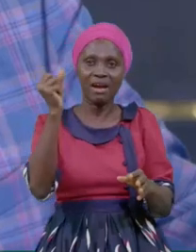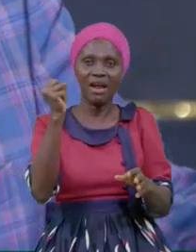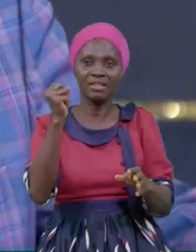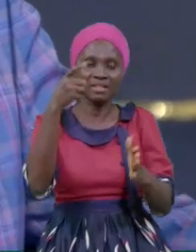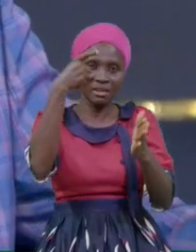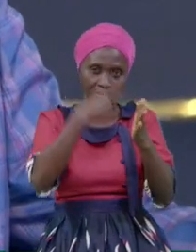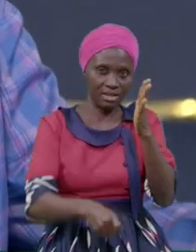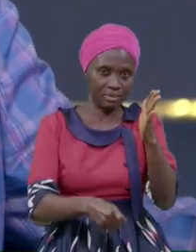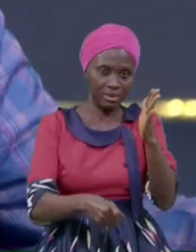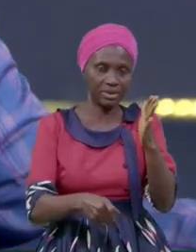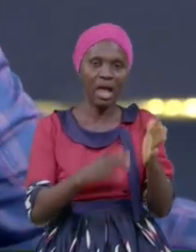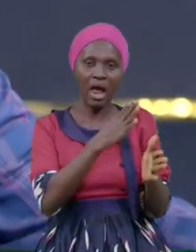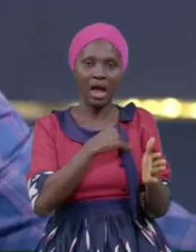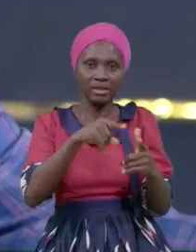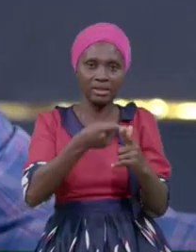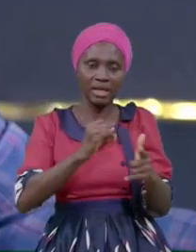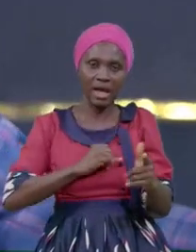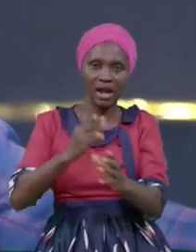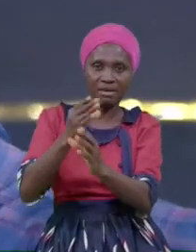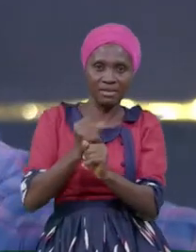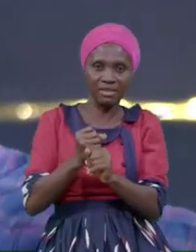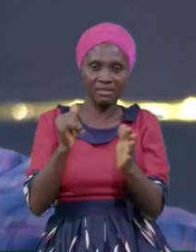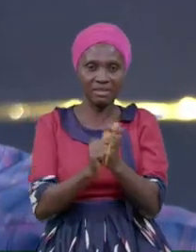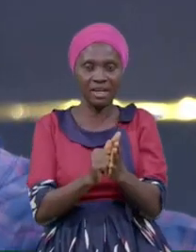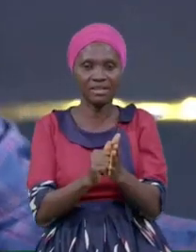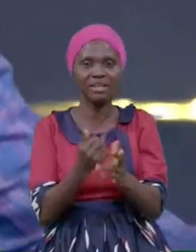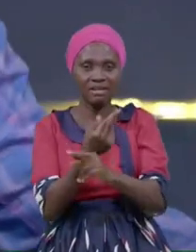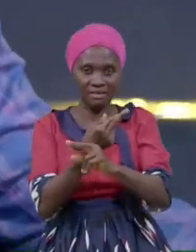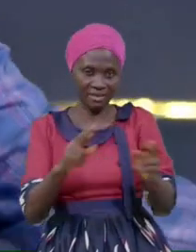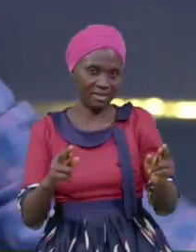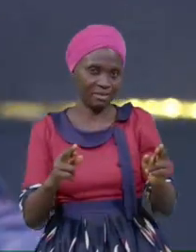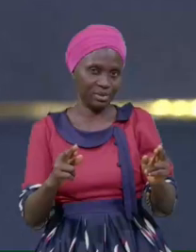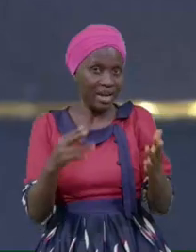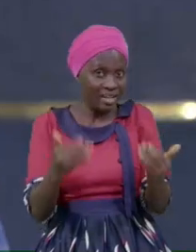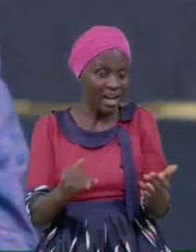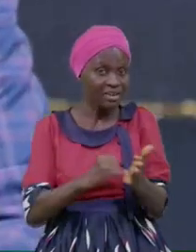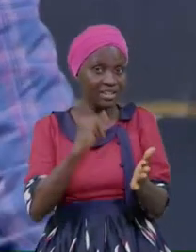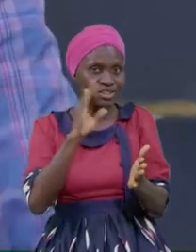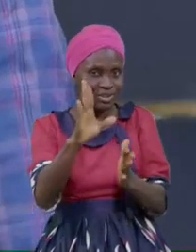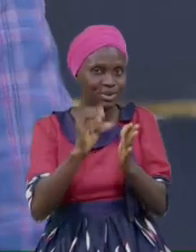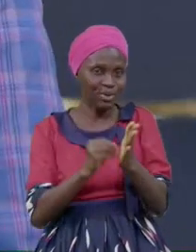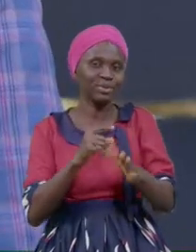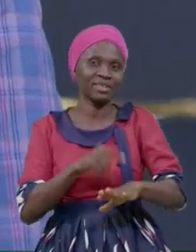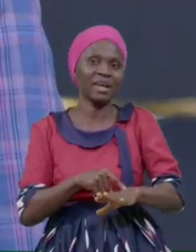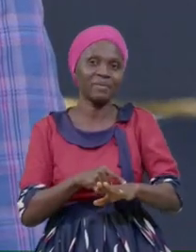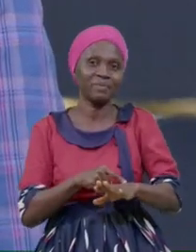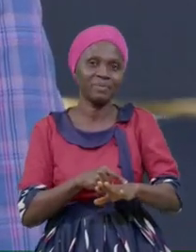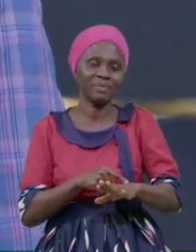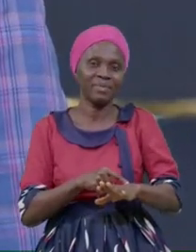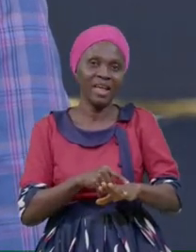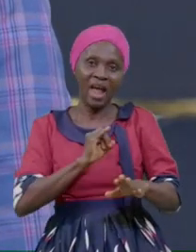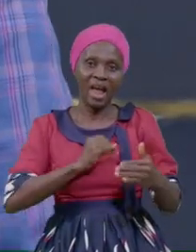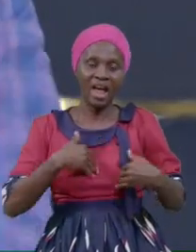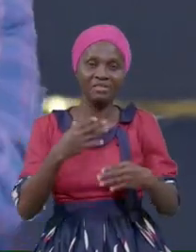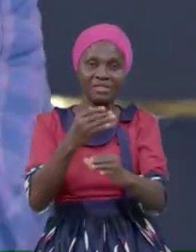j'ai reçu cette rédemption. Maintenant, c'est ton tour. Moi, j'ai déjà reçu pour moi le salut, j'ai déjà reçu